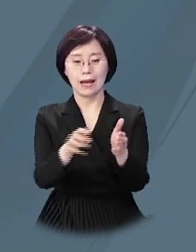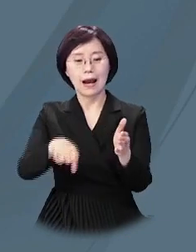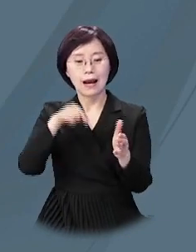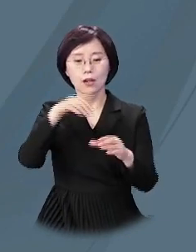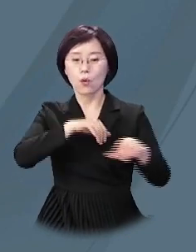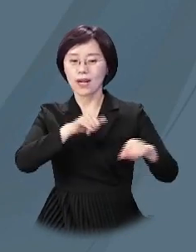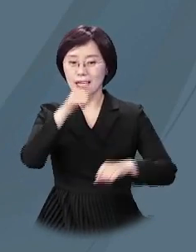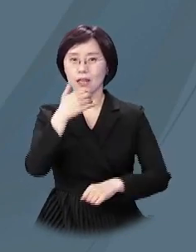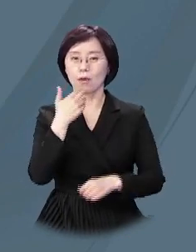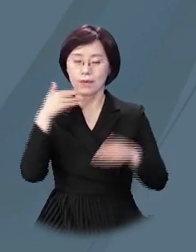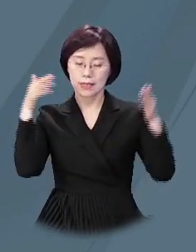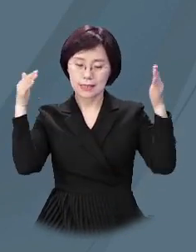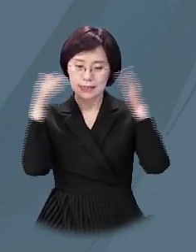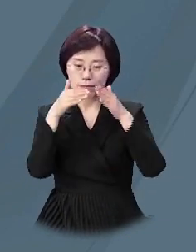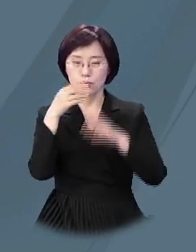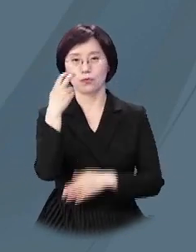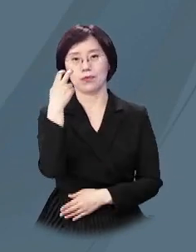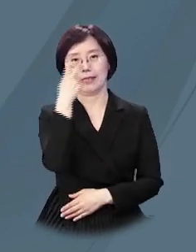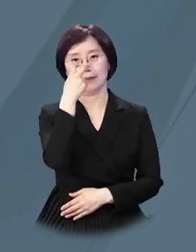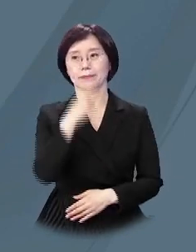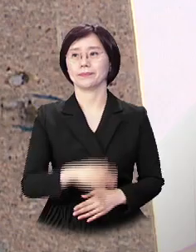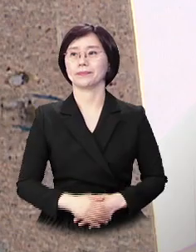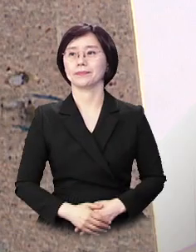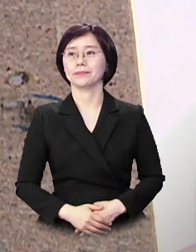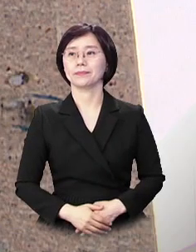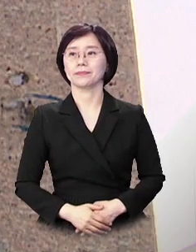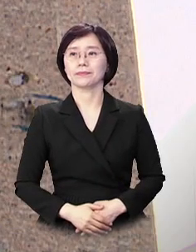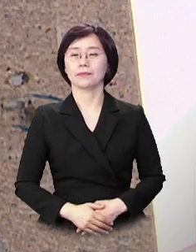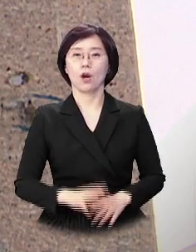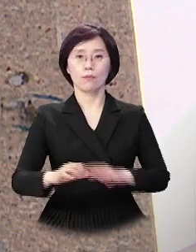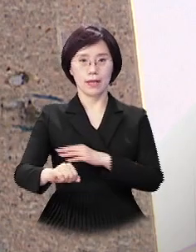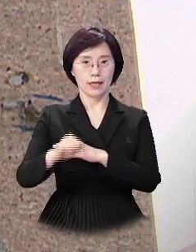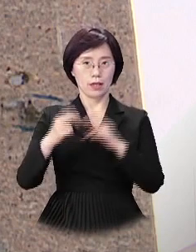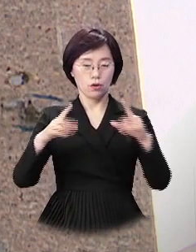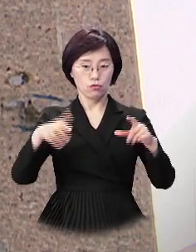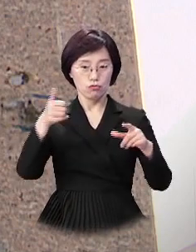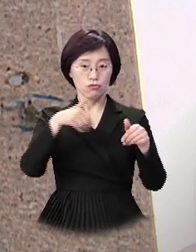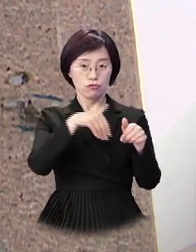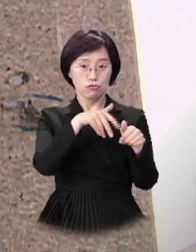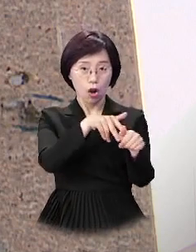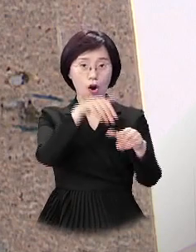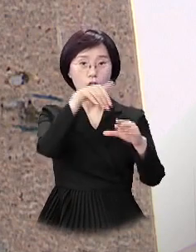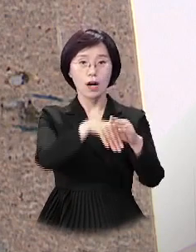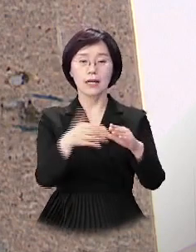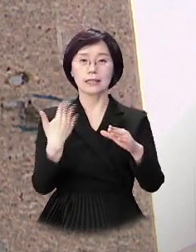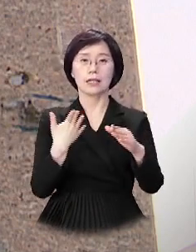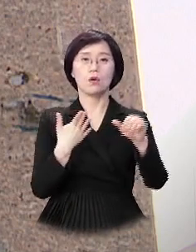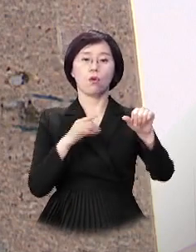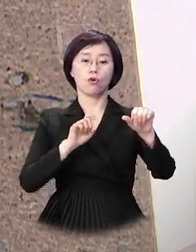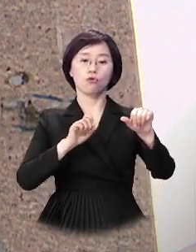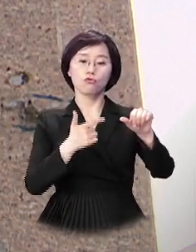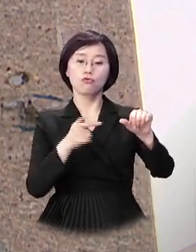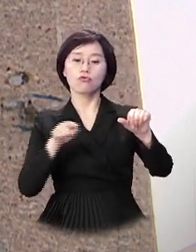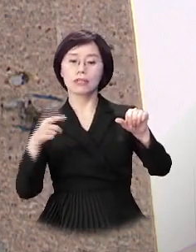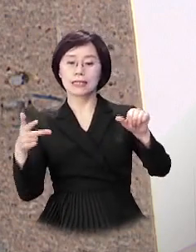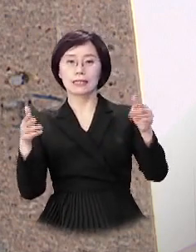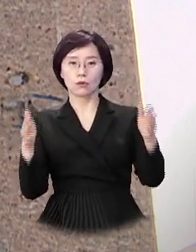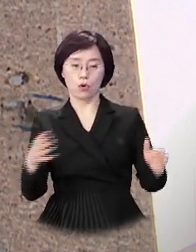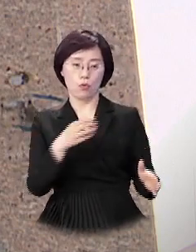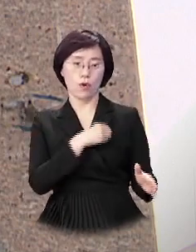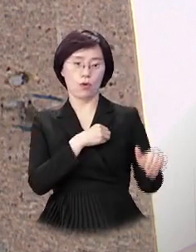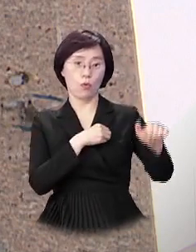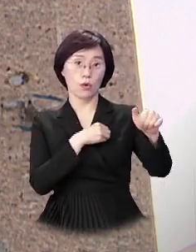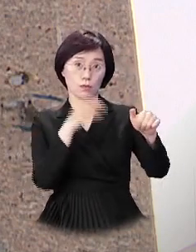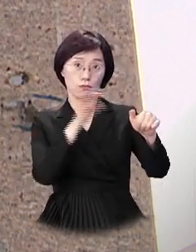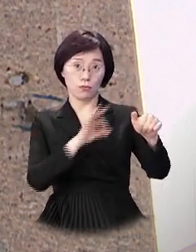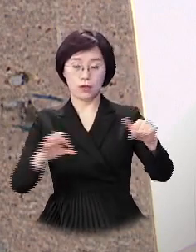했는지 를 중점적으로 들여다보고 있습니다 국민의 힘 영덕군 수경 선한 지난 6일 가치를 당원 50% 와